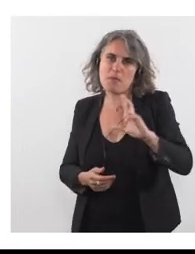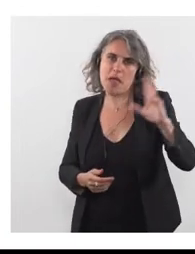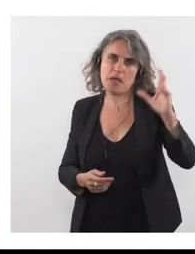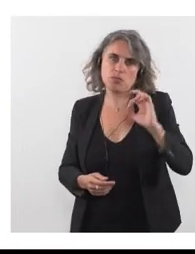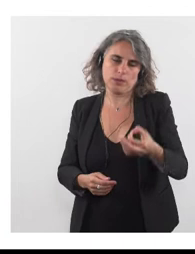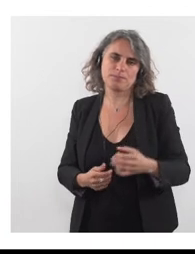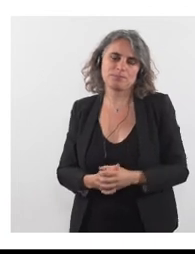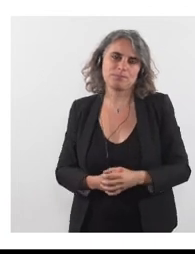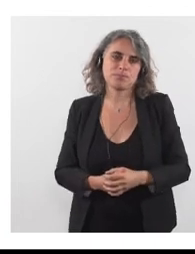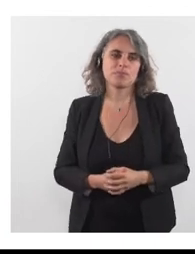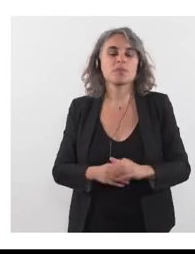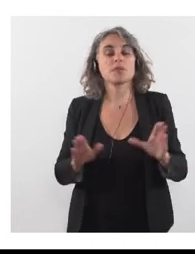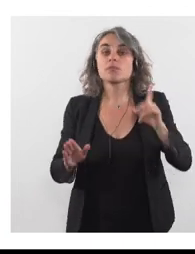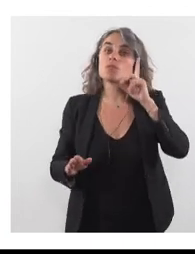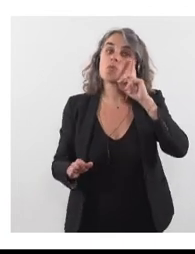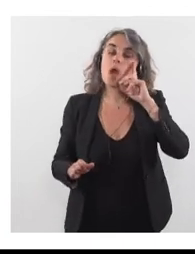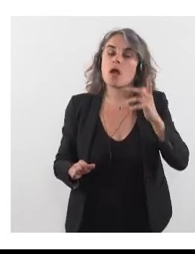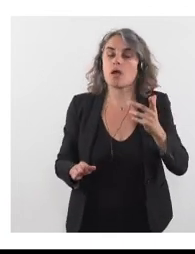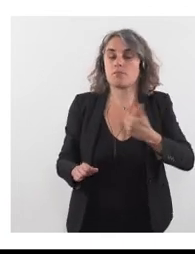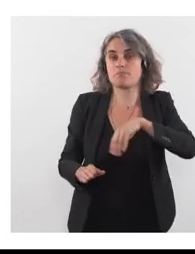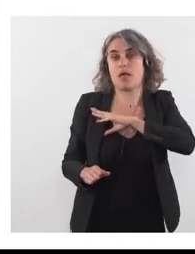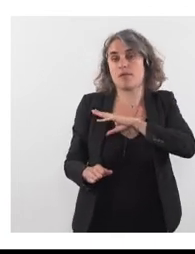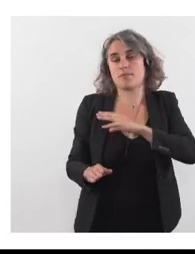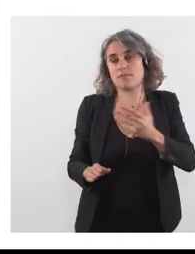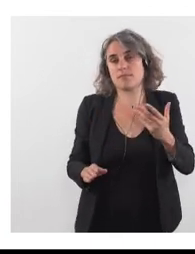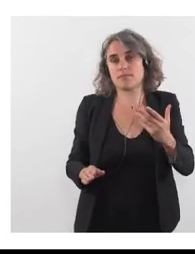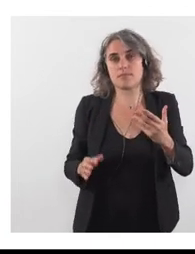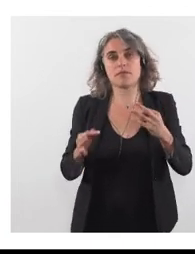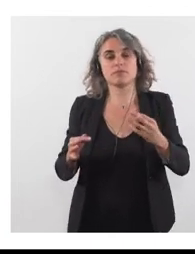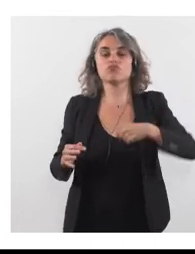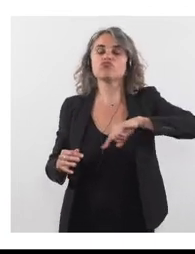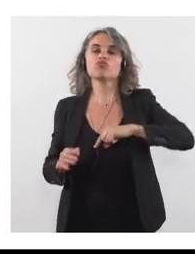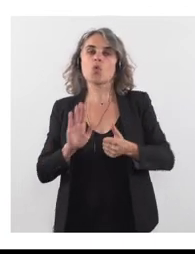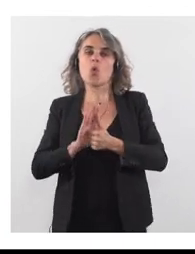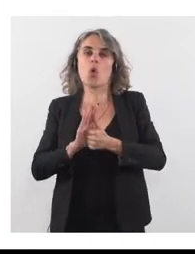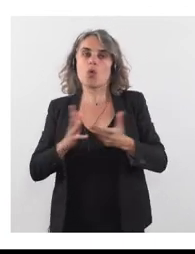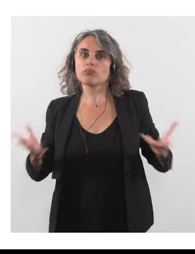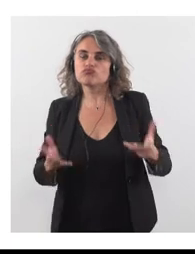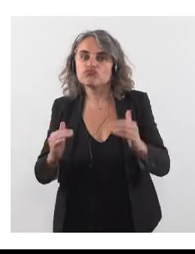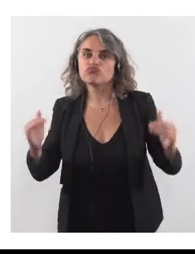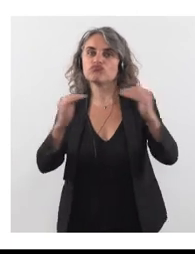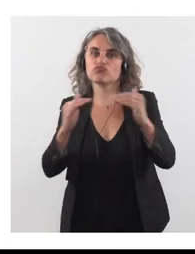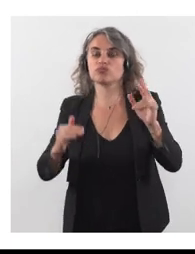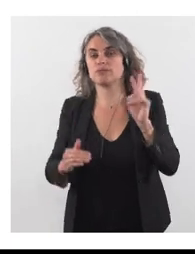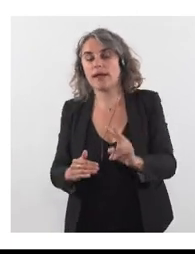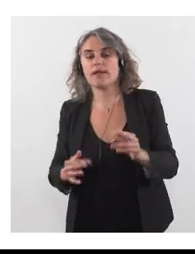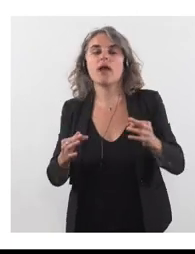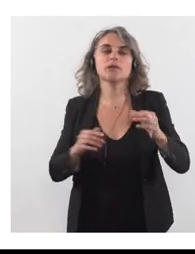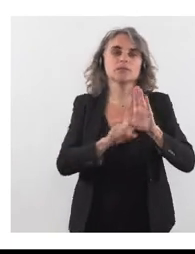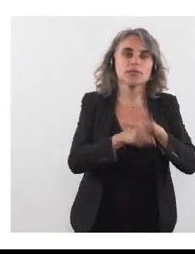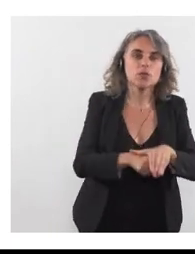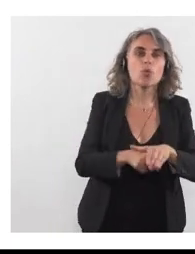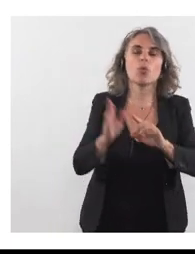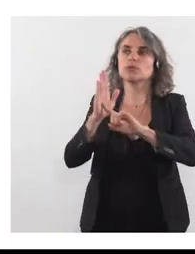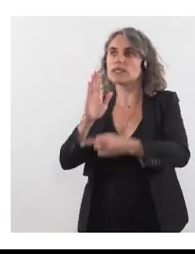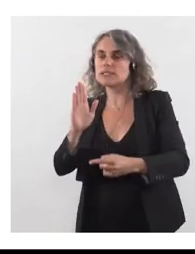peu. Mais ça, c'est parce que, comme organe de promotion de l'égalité, nous avons les lunettes discrimination, les directives, la